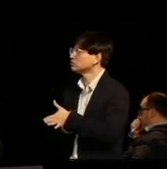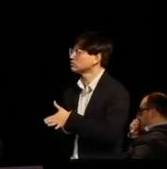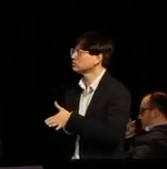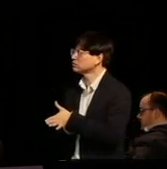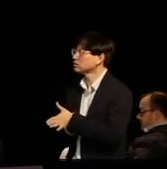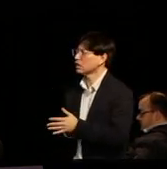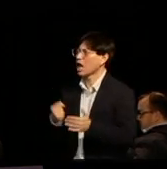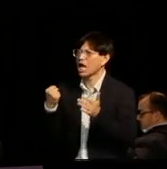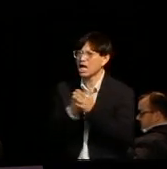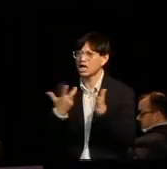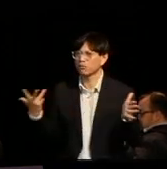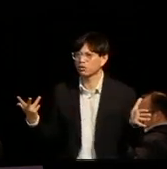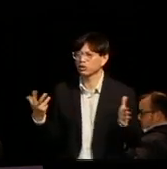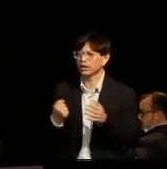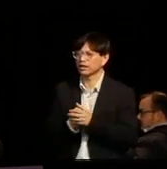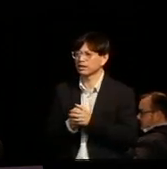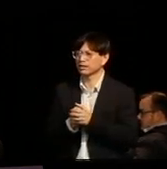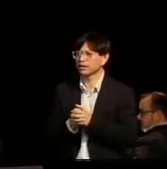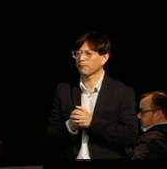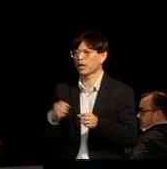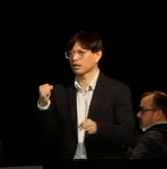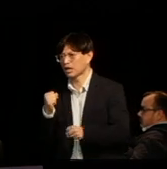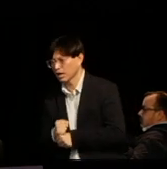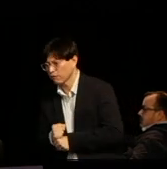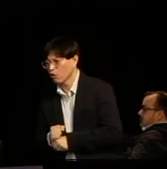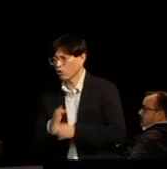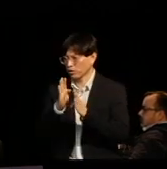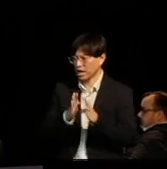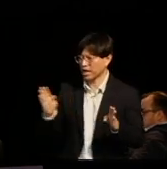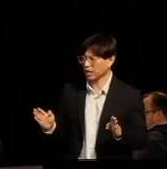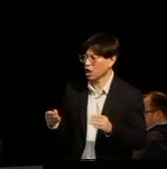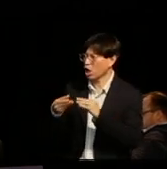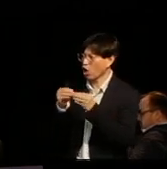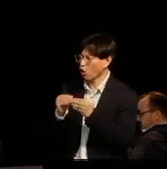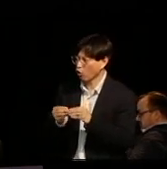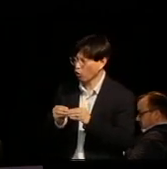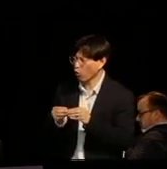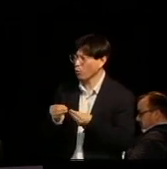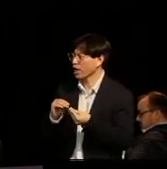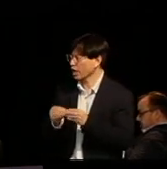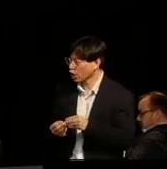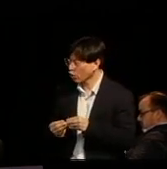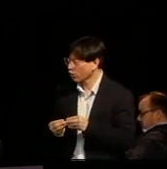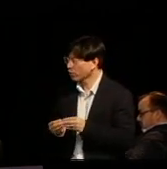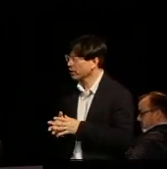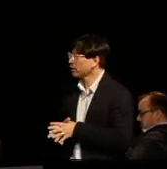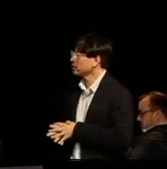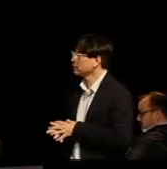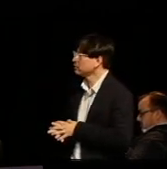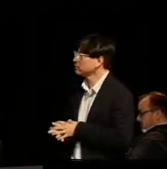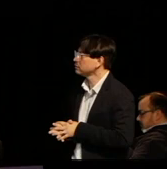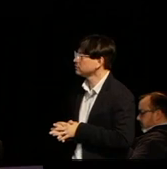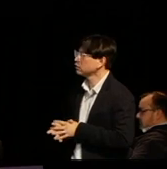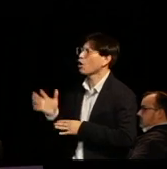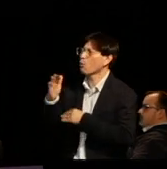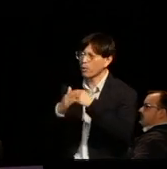determinante no della gestione della della catechesi come organizzo Il tempo di una riunione in modo